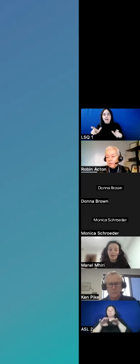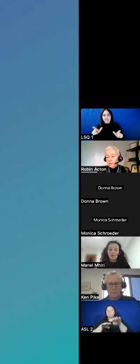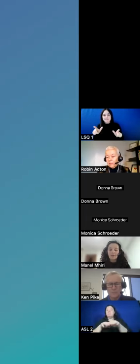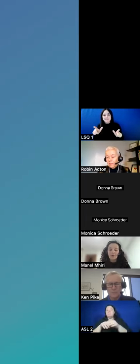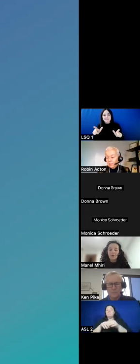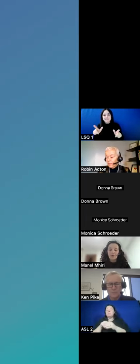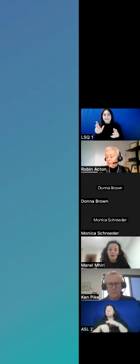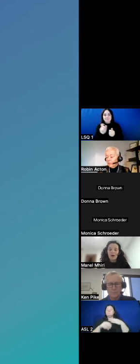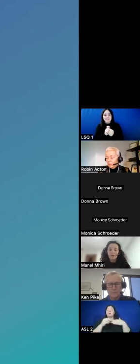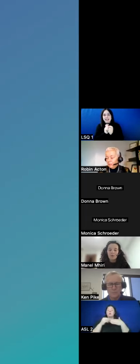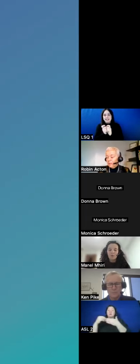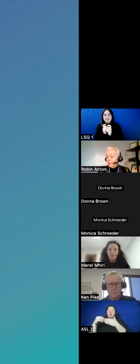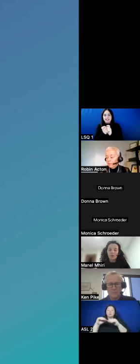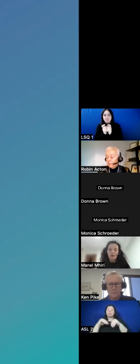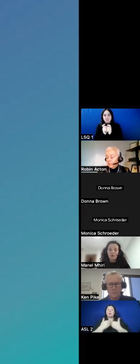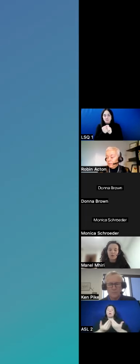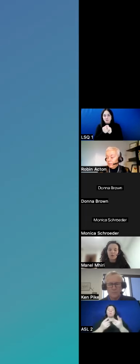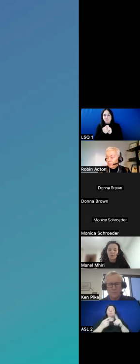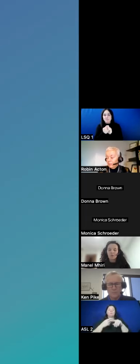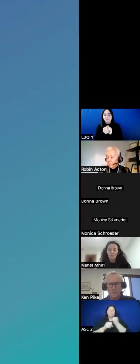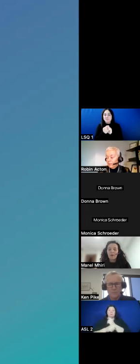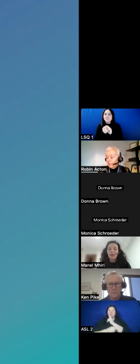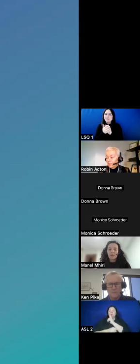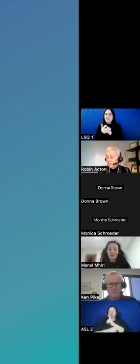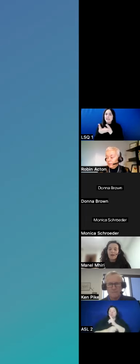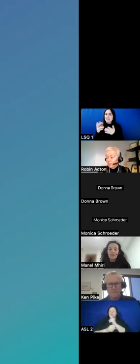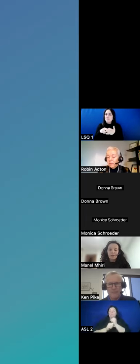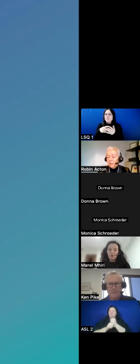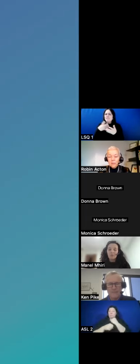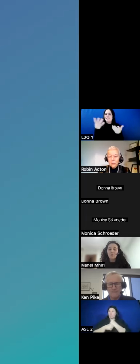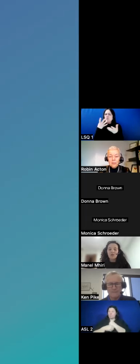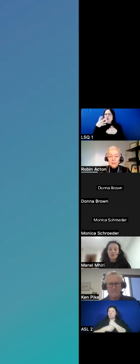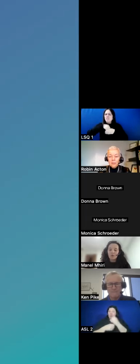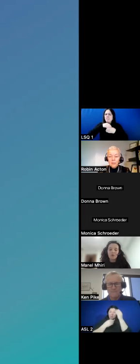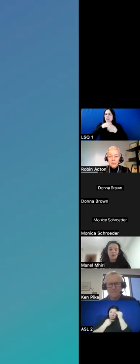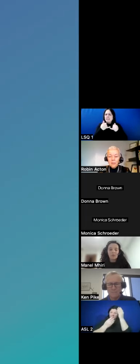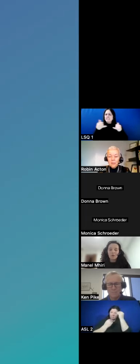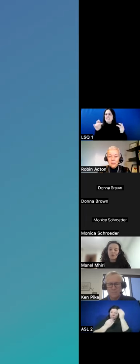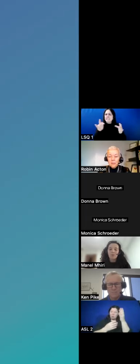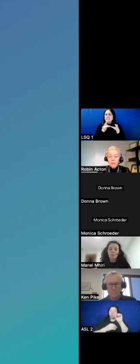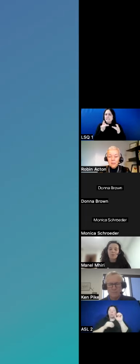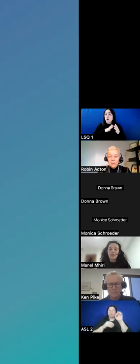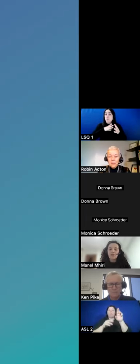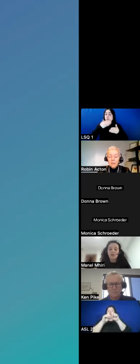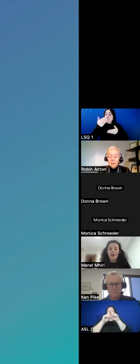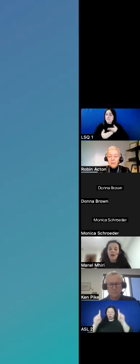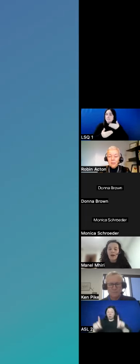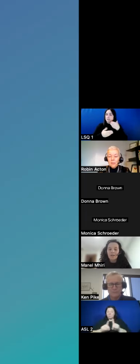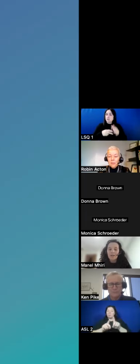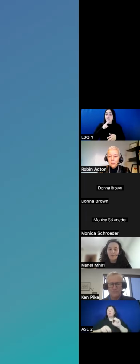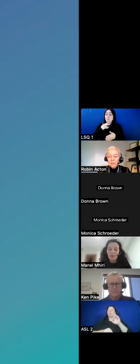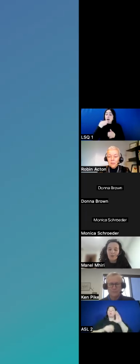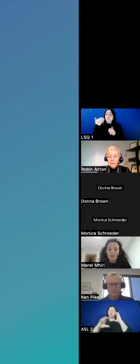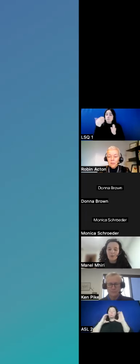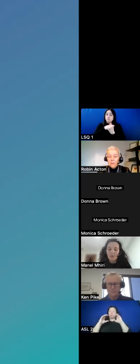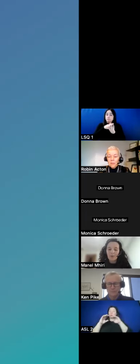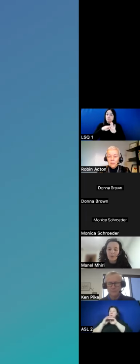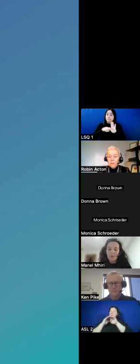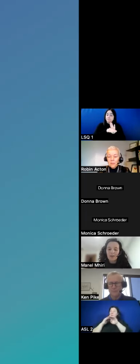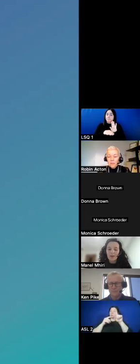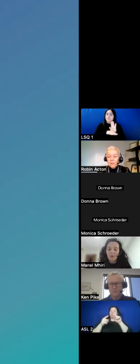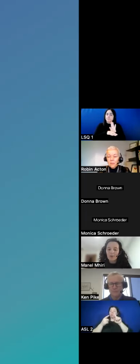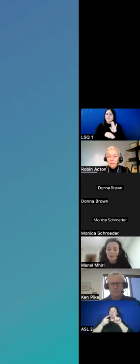donne un processus étape par étape pour s'assurer que les informations, les documents,